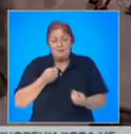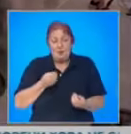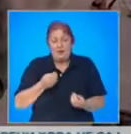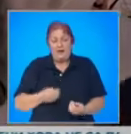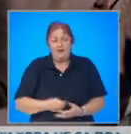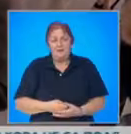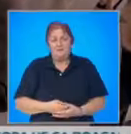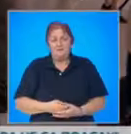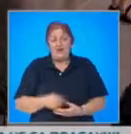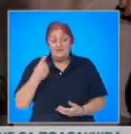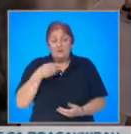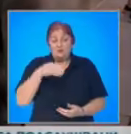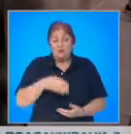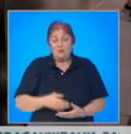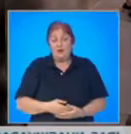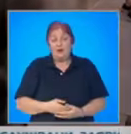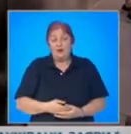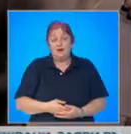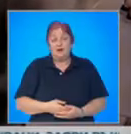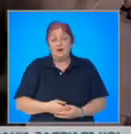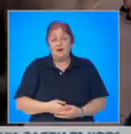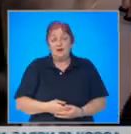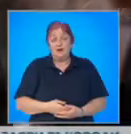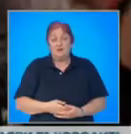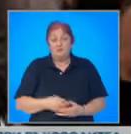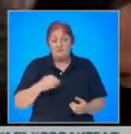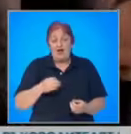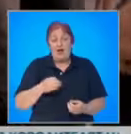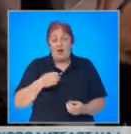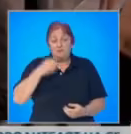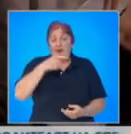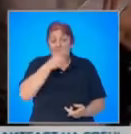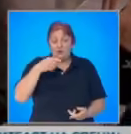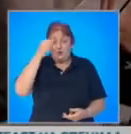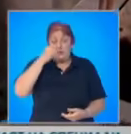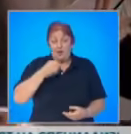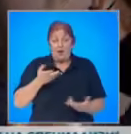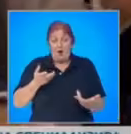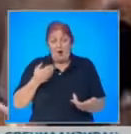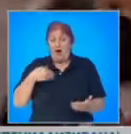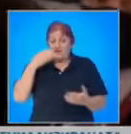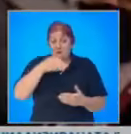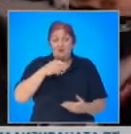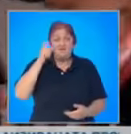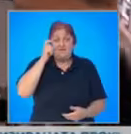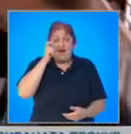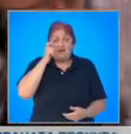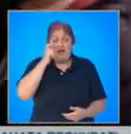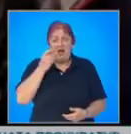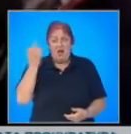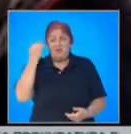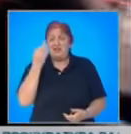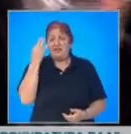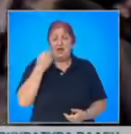Щастлив съм тук. Успех на вашите атлети. Вие сте от България? Да. Аз съм бил във Варна. Супер. Преди